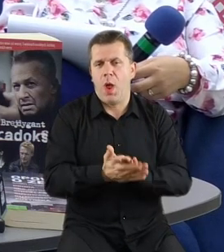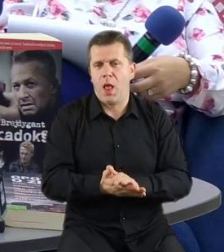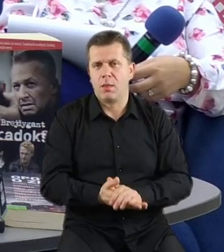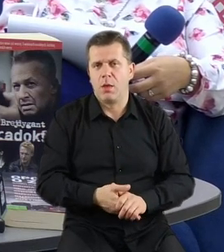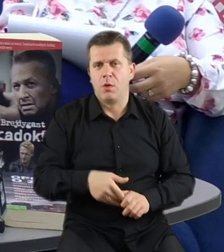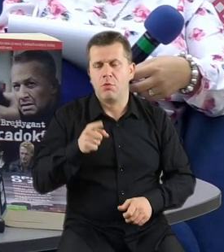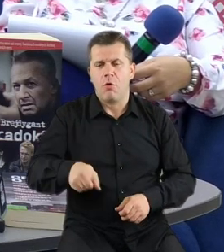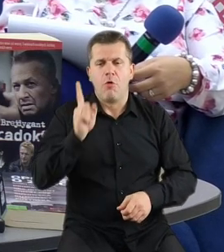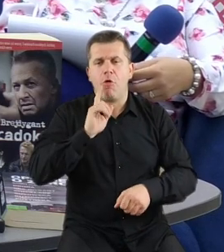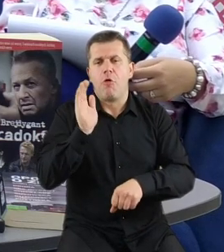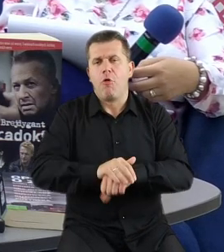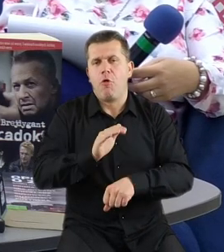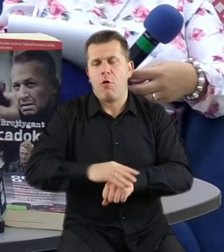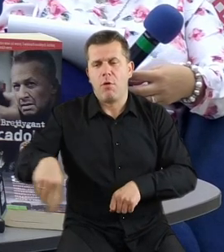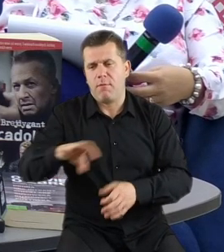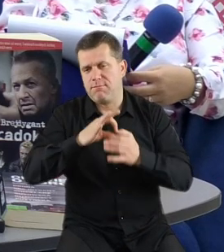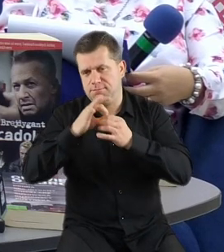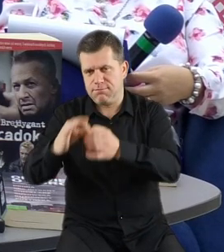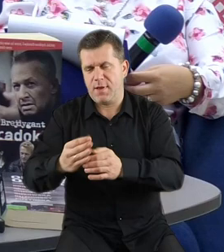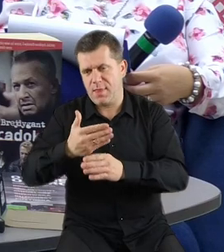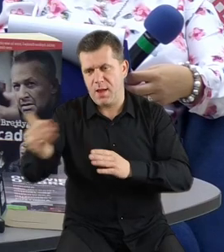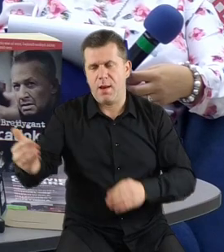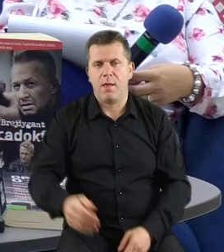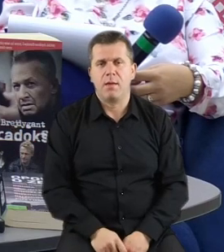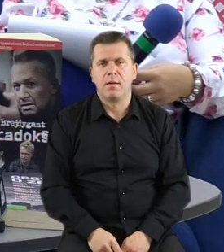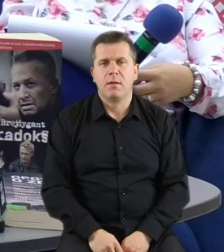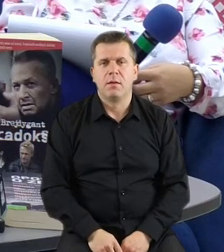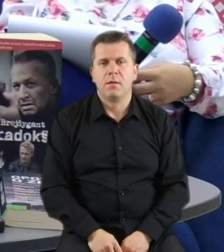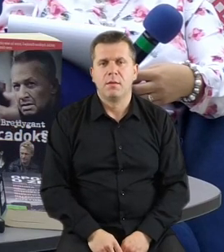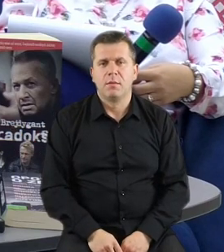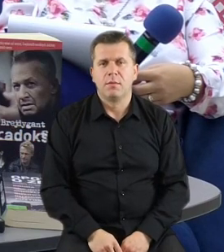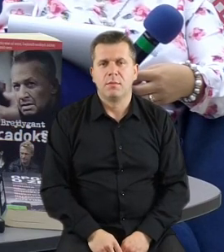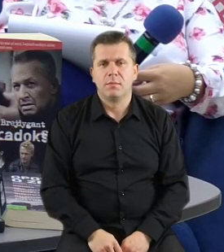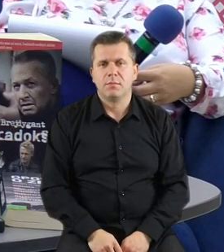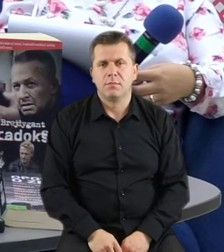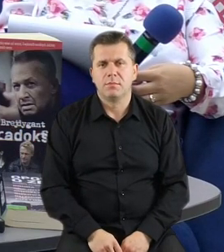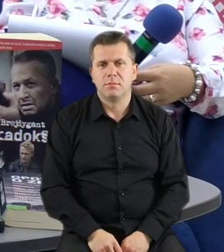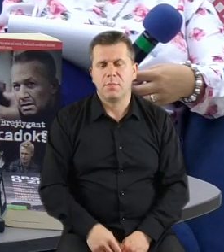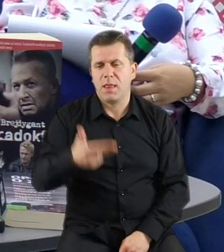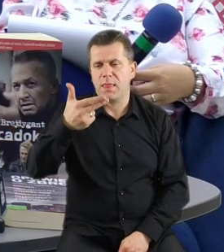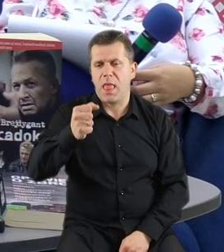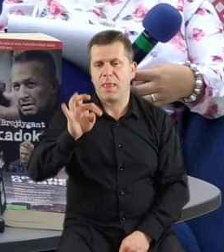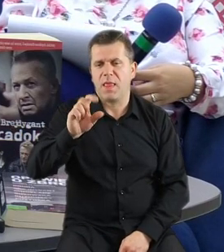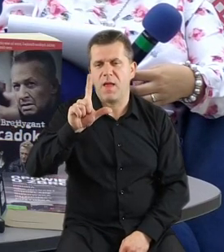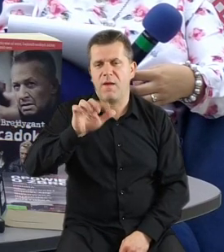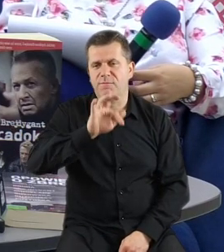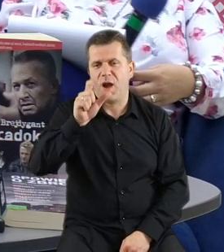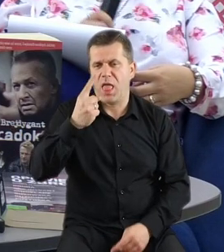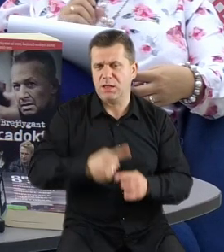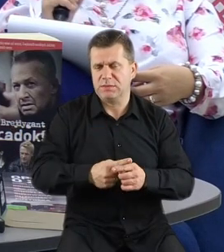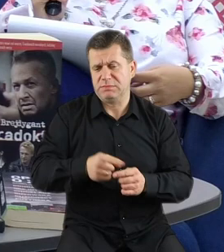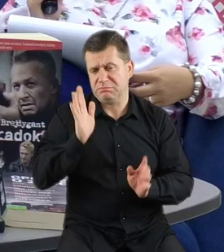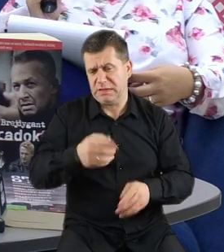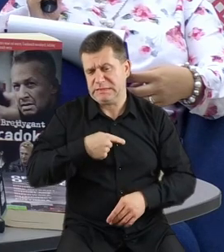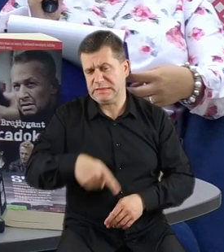już koledzy ciągnęli dalej i on ma się no, jakoś na Netflixie lada moment, no, jakoś